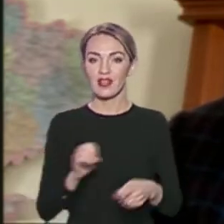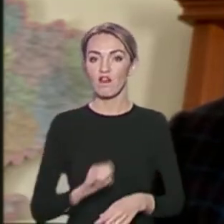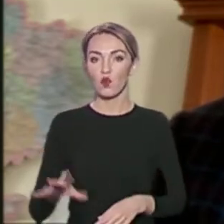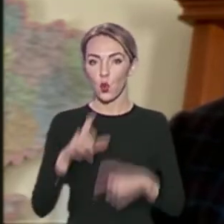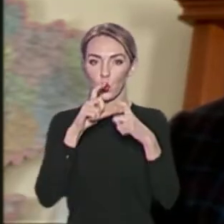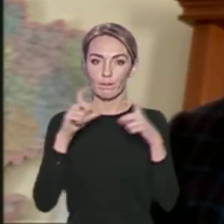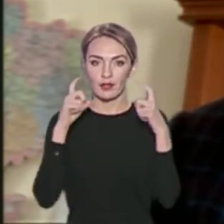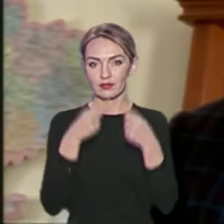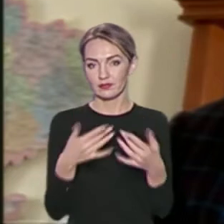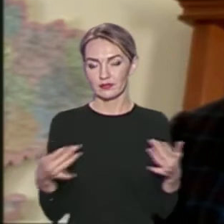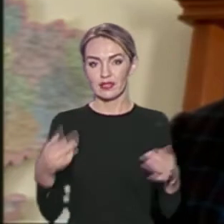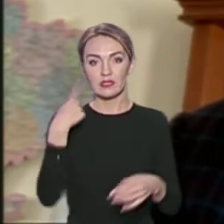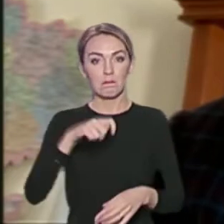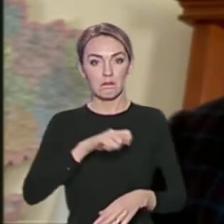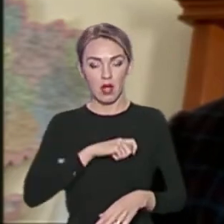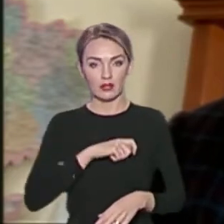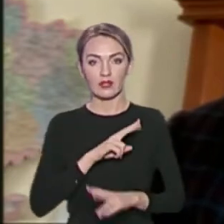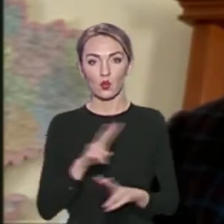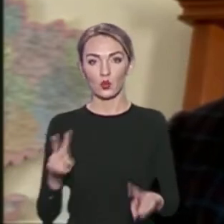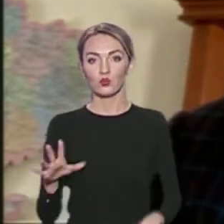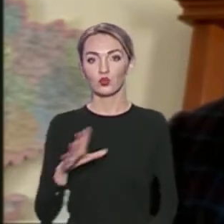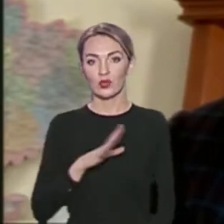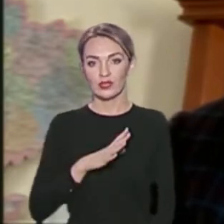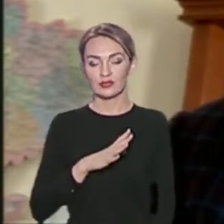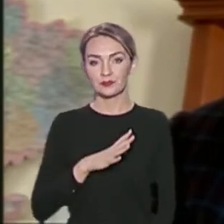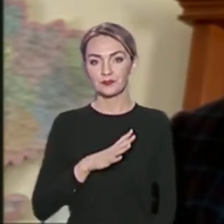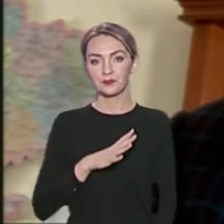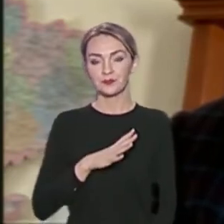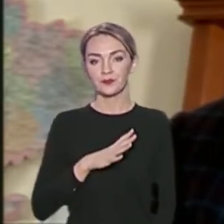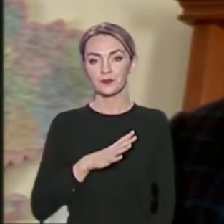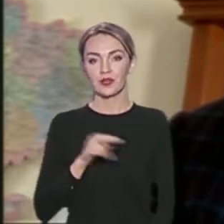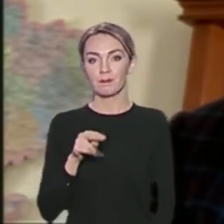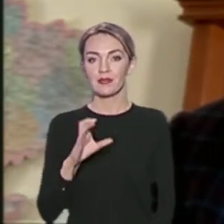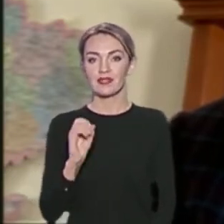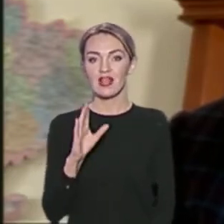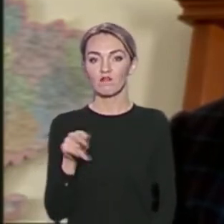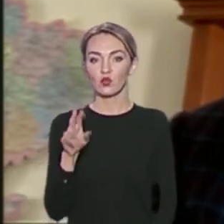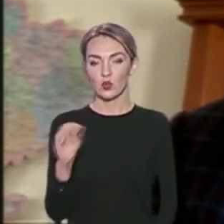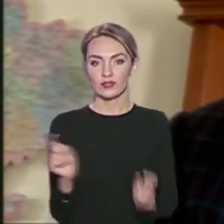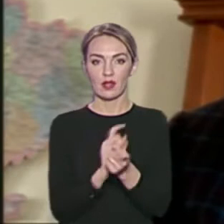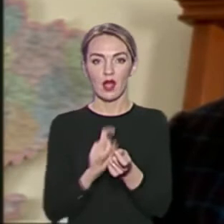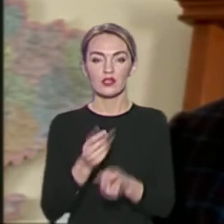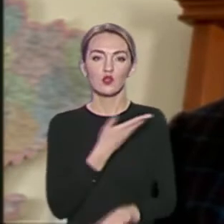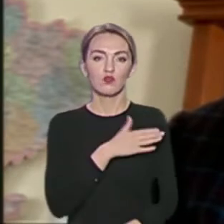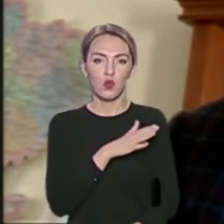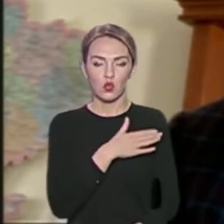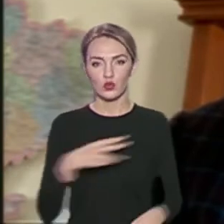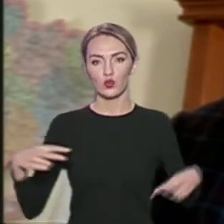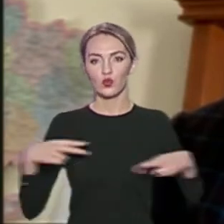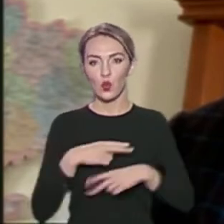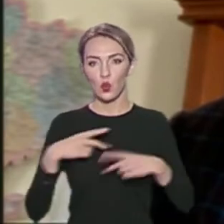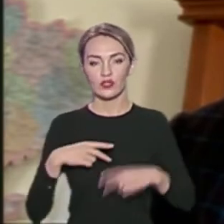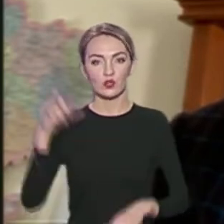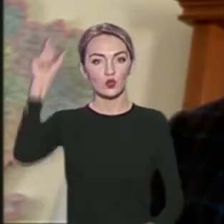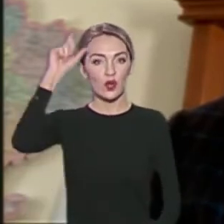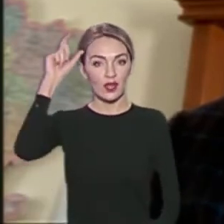у тому числі і з тією ж Іспанією, з якою були, ну, псевдоскандали, і з Польщі, і з Угорщини, і з Туреччини, і